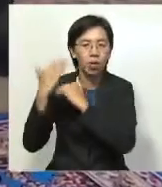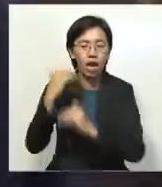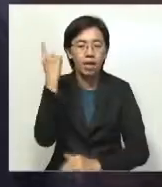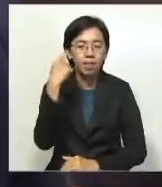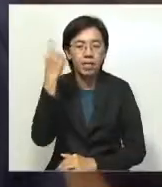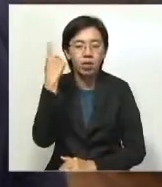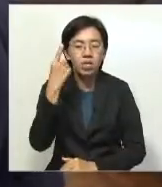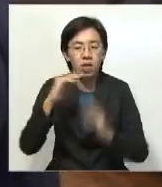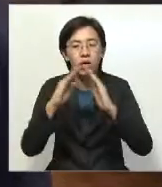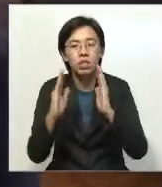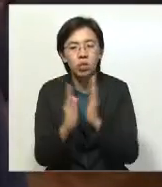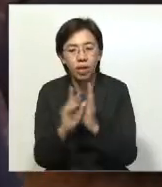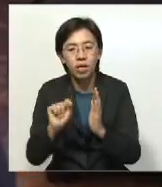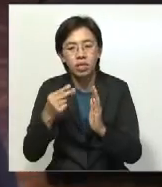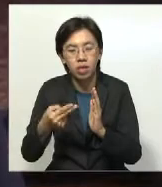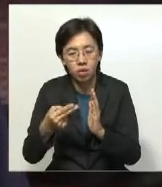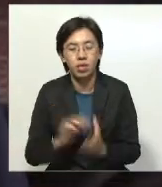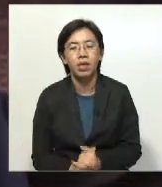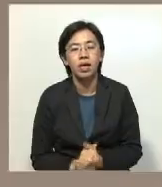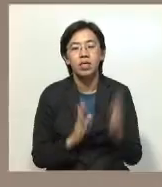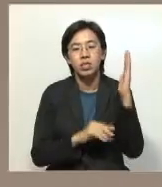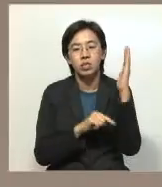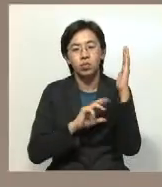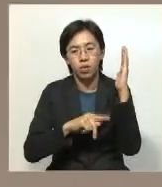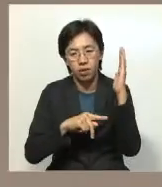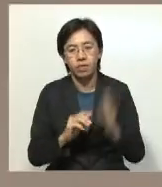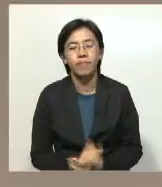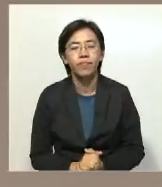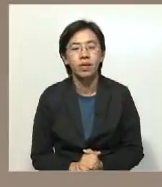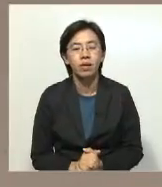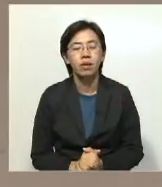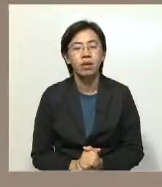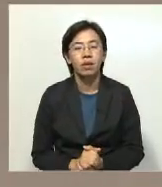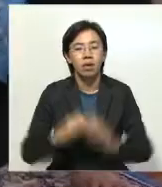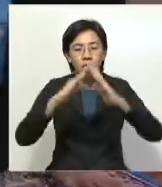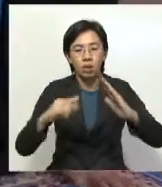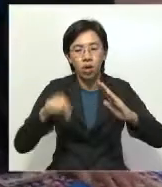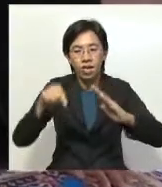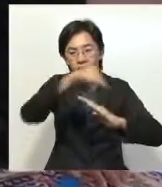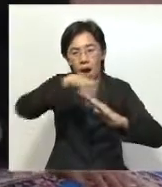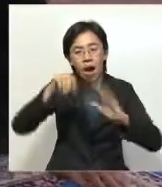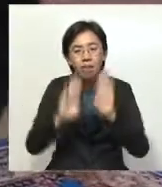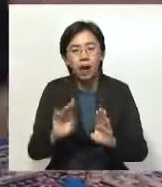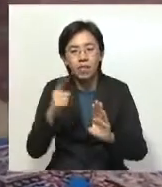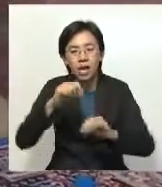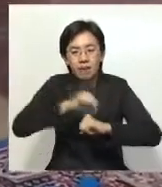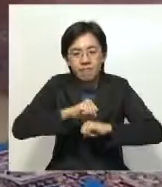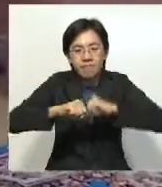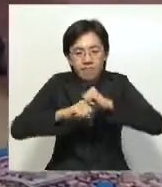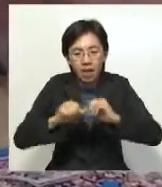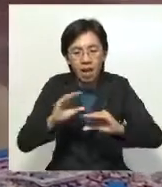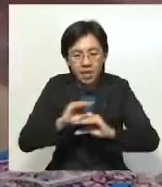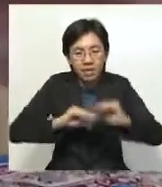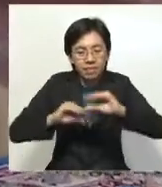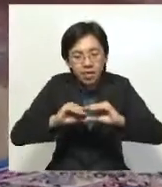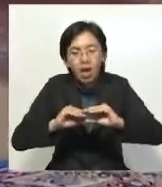รรมที่วัดตโนดตำบลหลังสวนจังหวัดชุมพรซึ่งมีพระอุโบสถเป็นอาคารทรงไทยก่อด้วยอิฐถือปูน